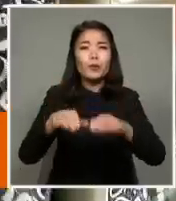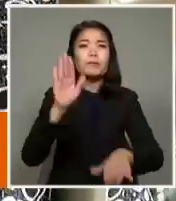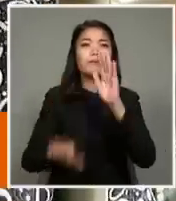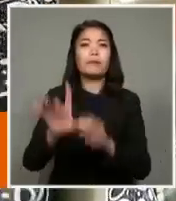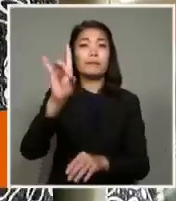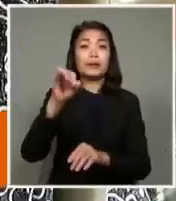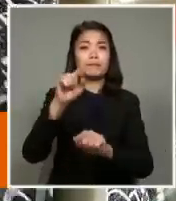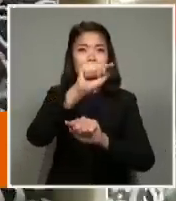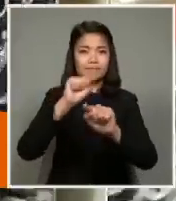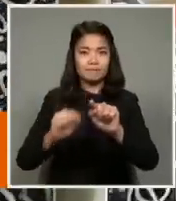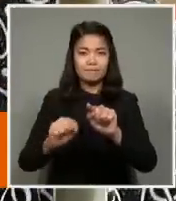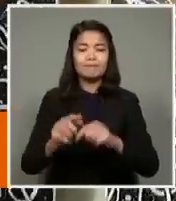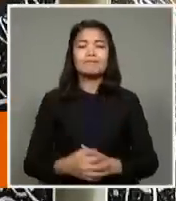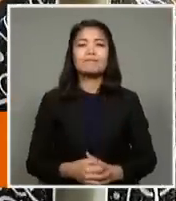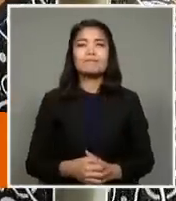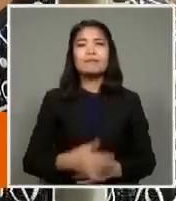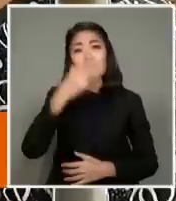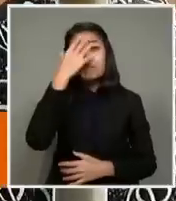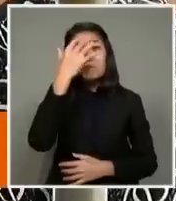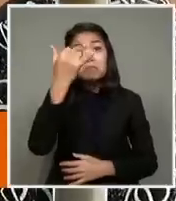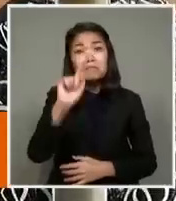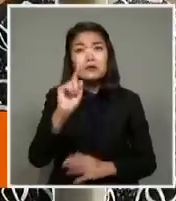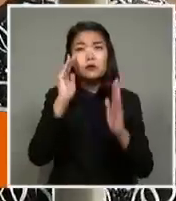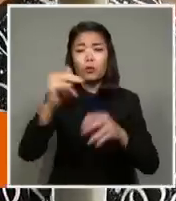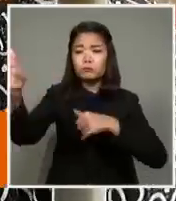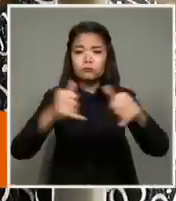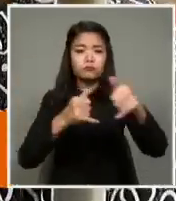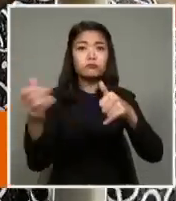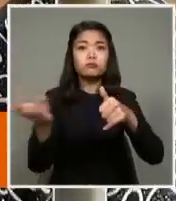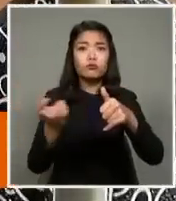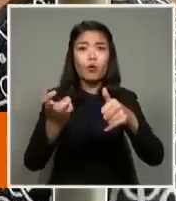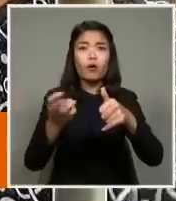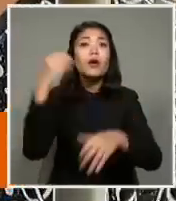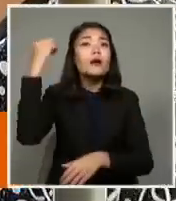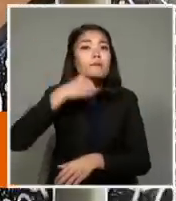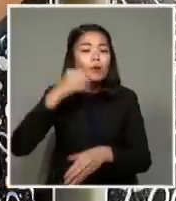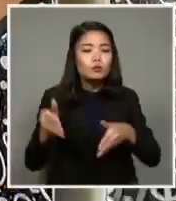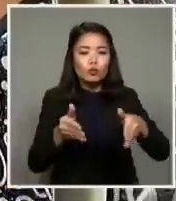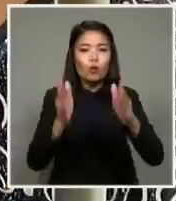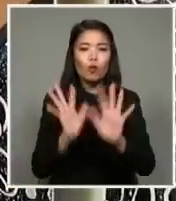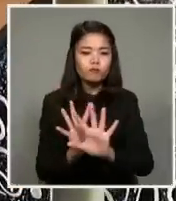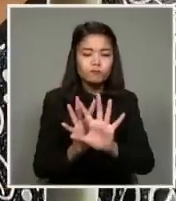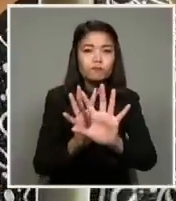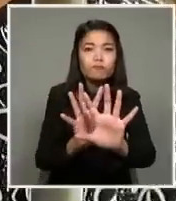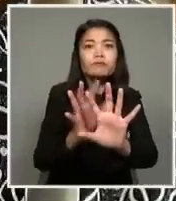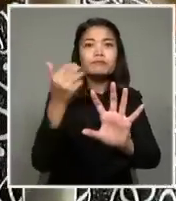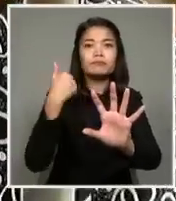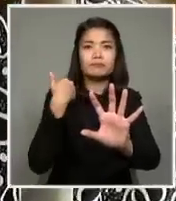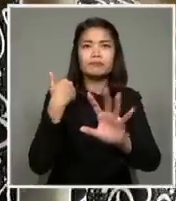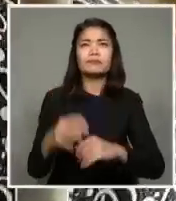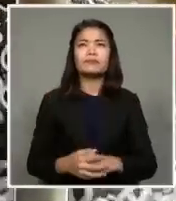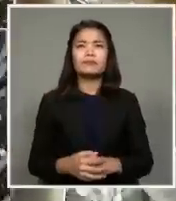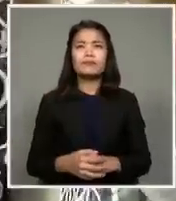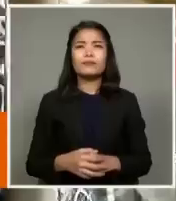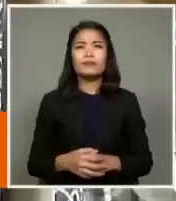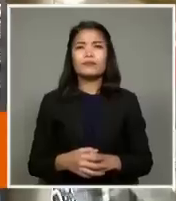80% เลยแหละตรงนี้ค่ะเพราะว่ามัน คนมันไม่มีเดินเลยปกติซอยนี้มันคนจะเดินเต็มเลยอ่ะลูกมันแบบว่าเหมือนแท